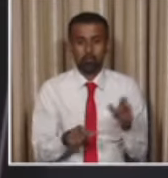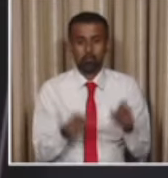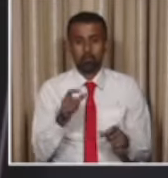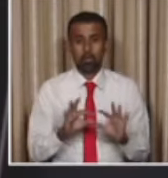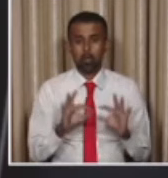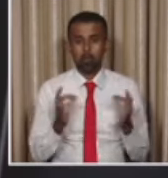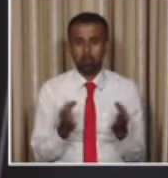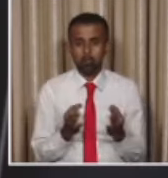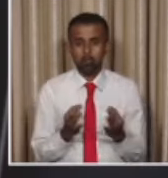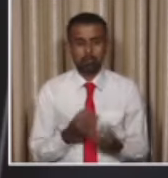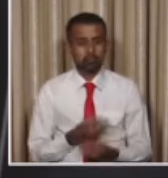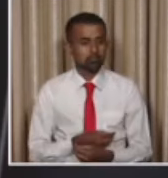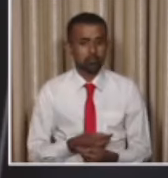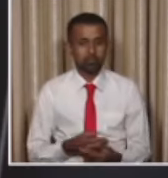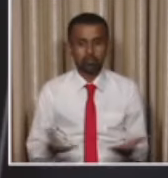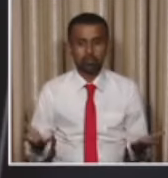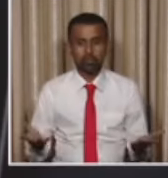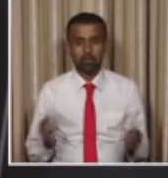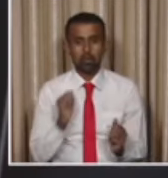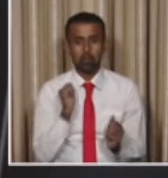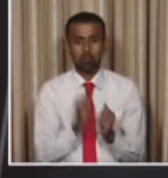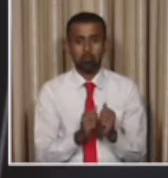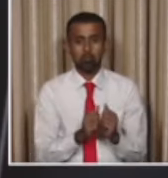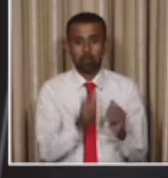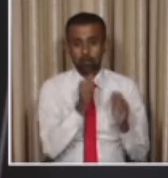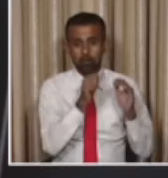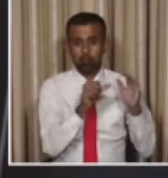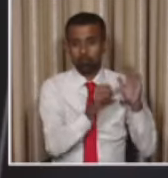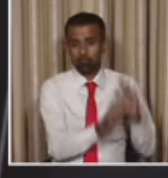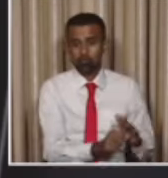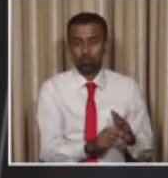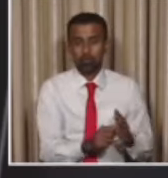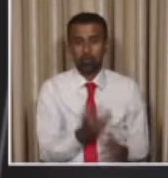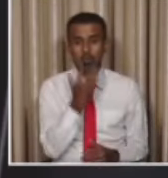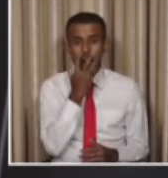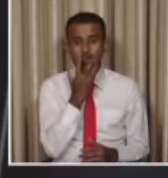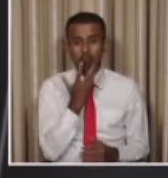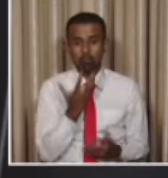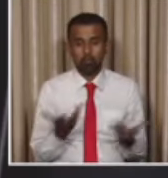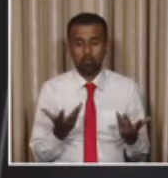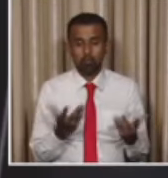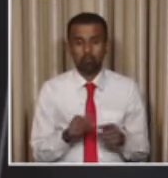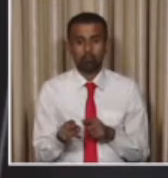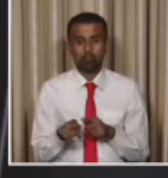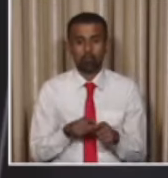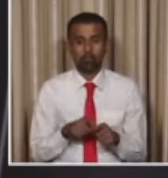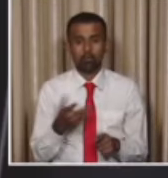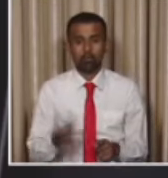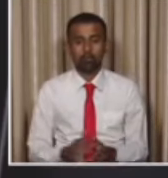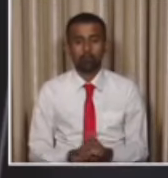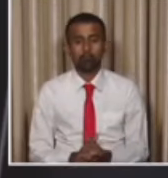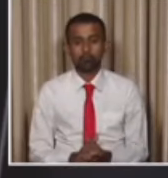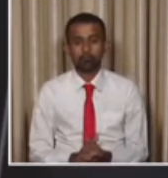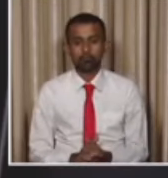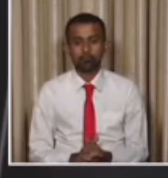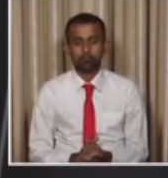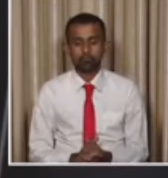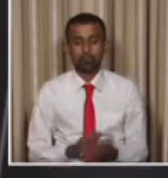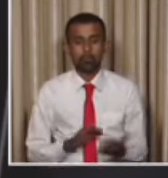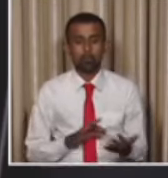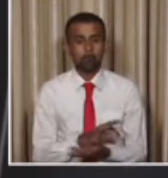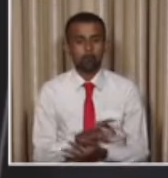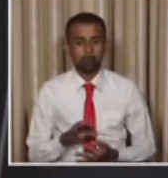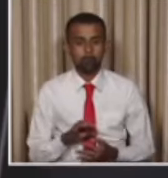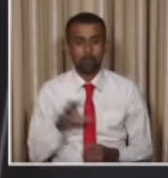පවුල් පිටින් නැත්තන් නැති වෙනකොට බස් පිටින් ගිල්ලලා දානකොට මිනිසුන්ට හුස්ම ගන්න බැරි වෙන තත්ත්වය ඇති වෙනකොට මේ